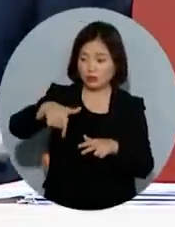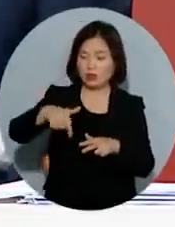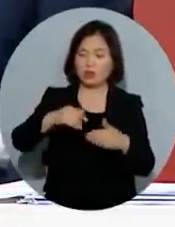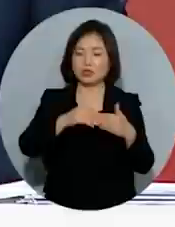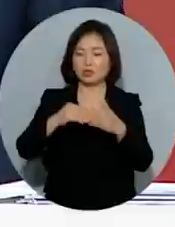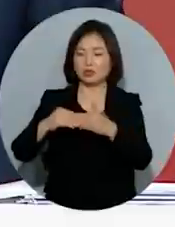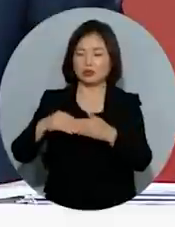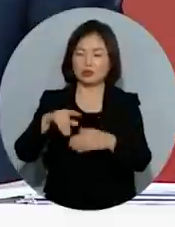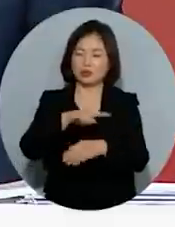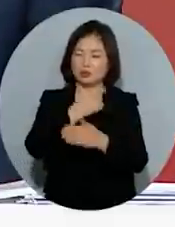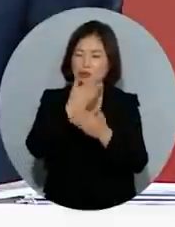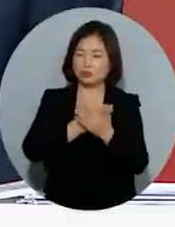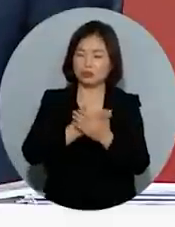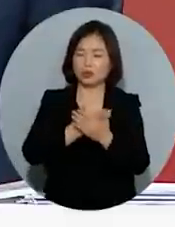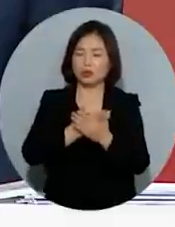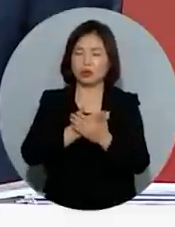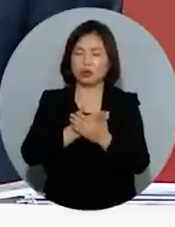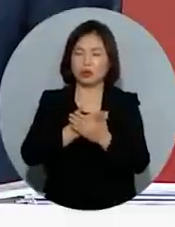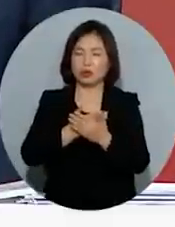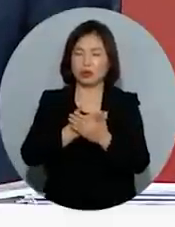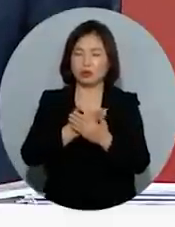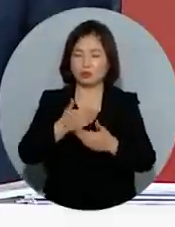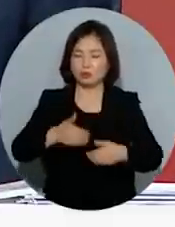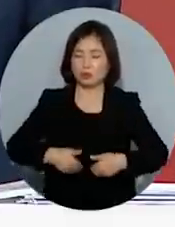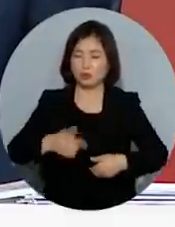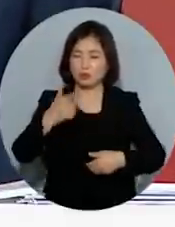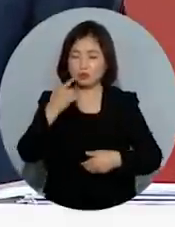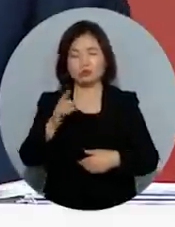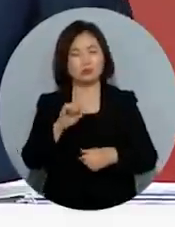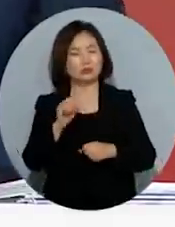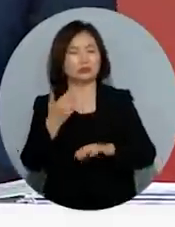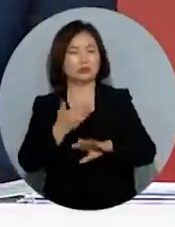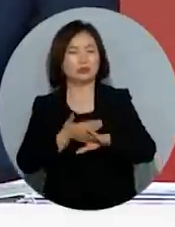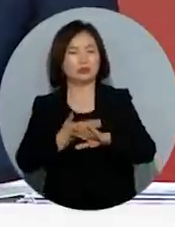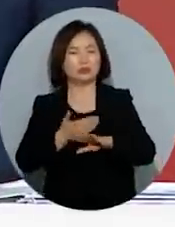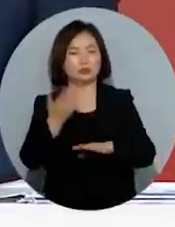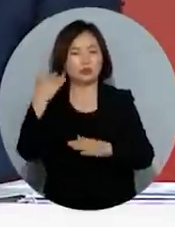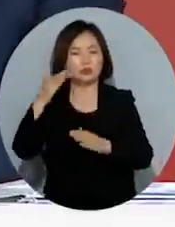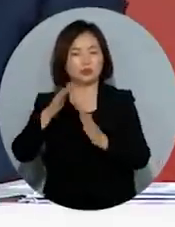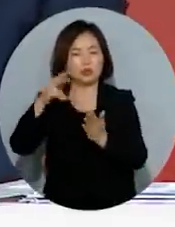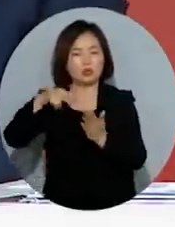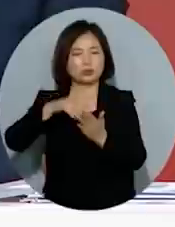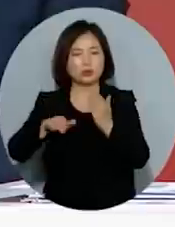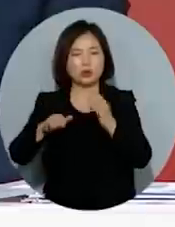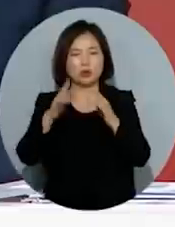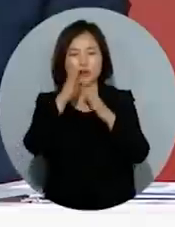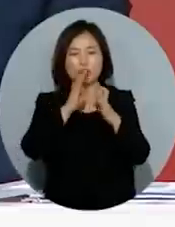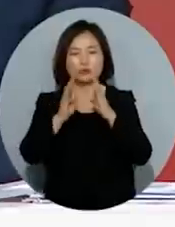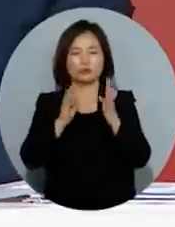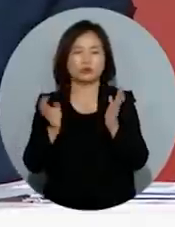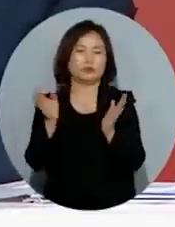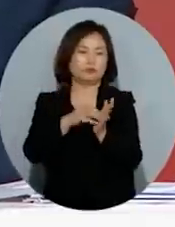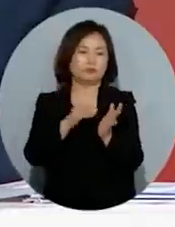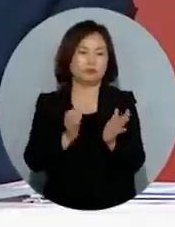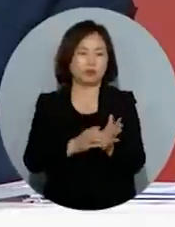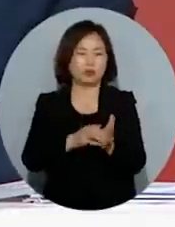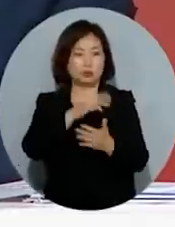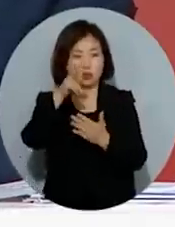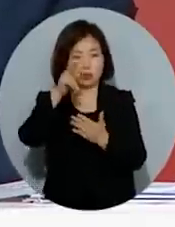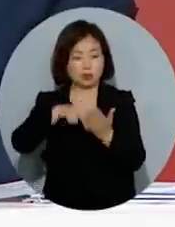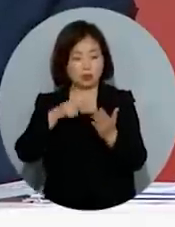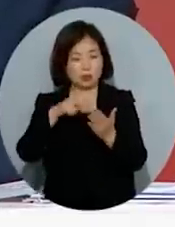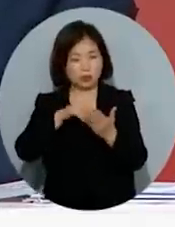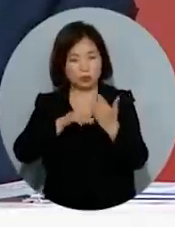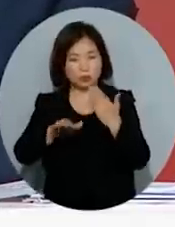리더의 가장 중요한 덕목이라고 생각하십니까? 저는 다르게 생각하죠. 예. 그때 그거 읽고 난 뒤에 내 페이스북에 글을 썼는데요. 다